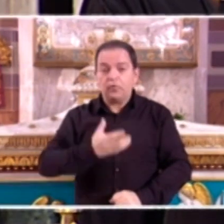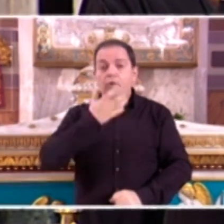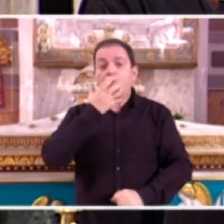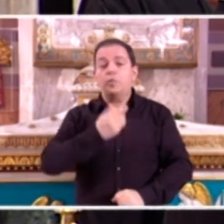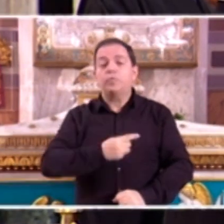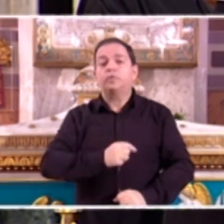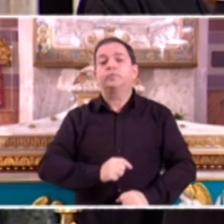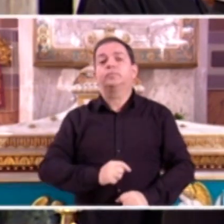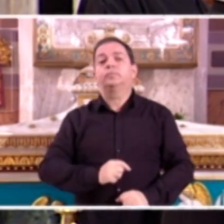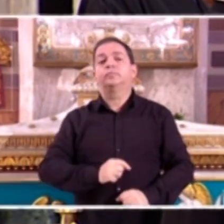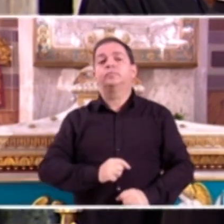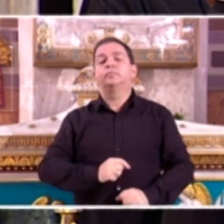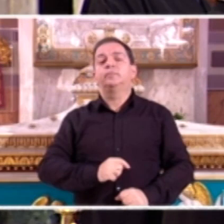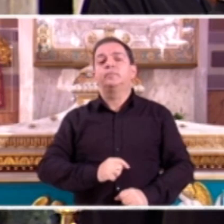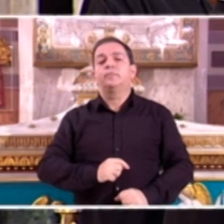ημάς.